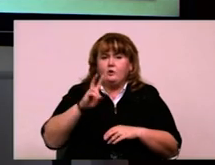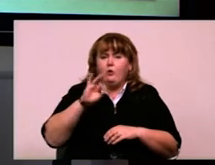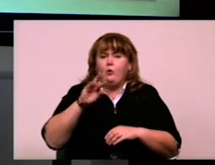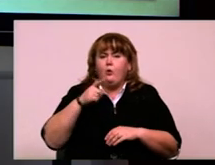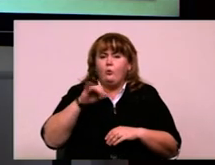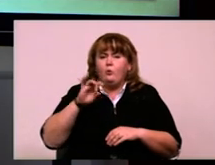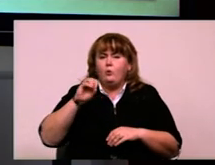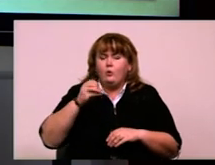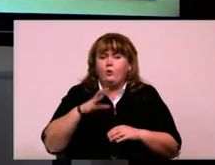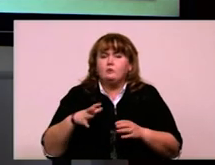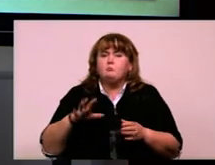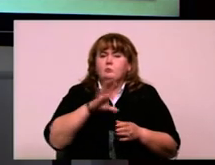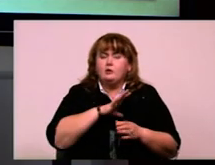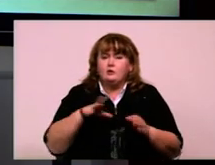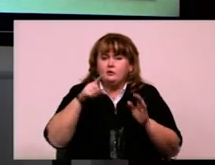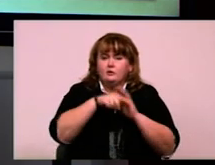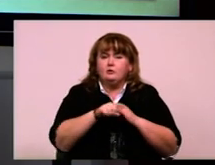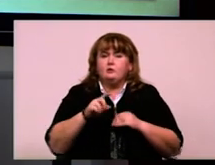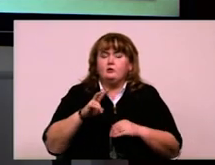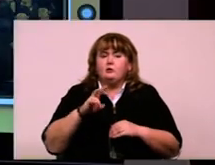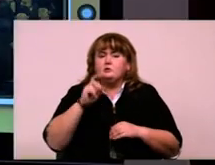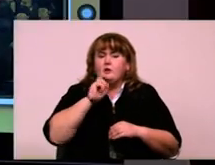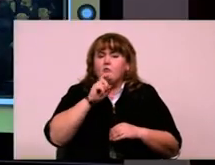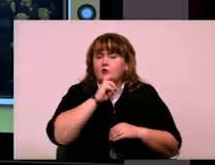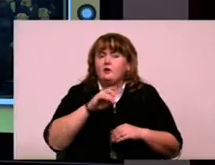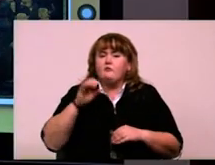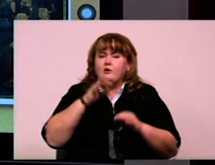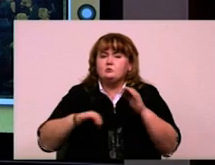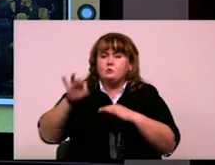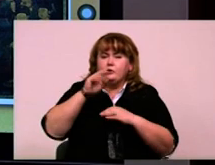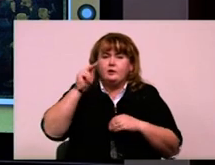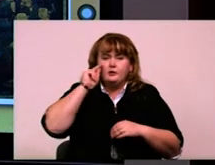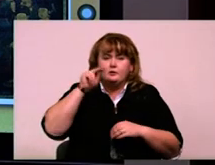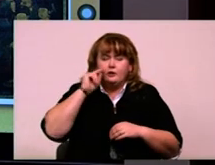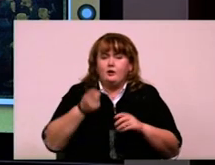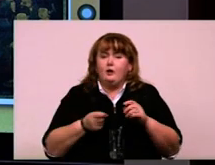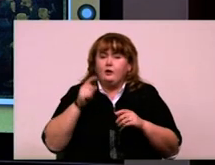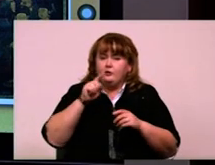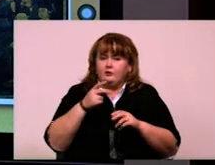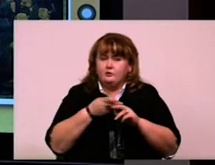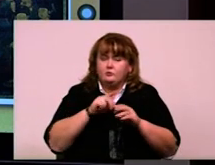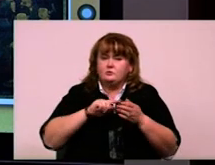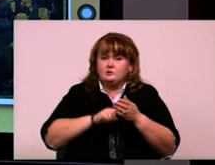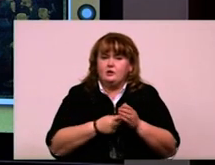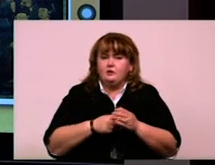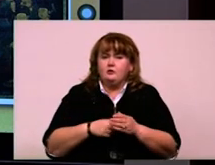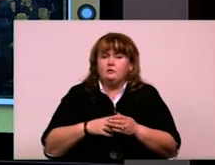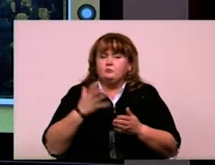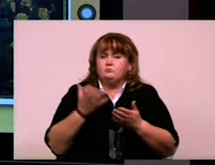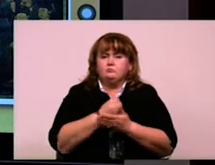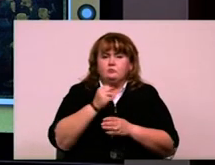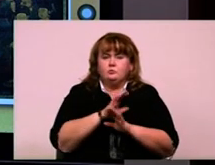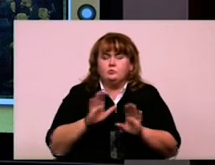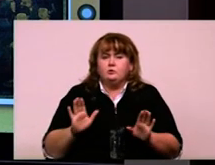Когурё, которые находились на северо-востоке Китая. Однако эту цель достигнуть